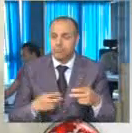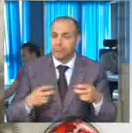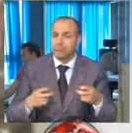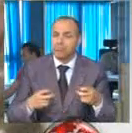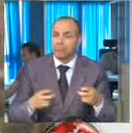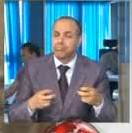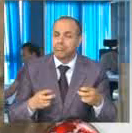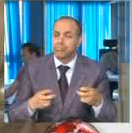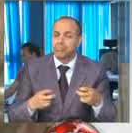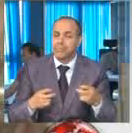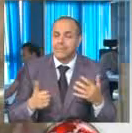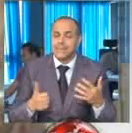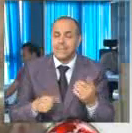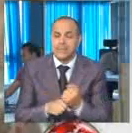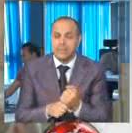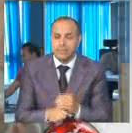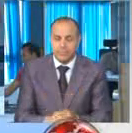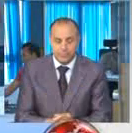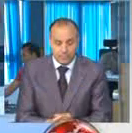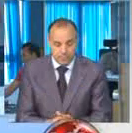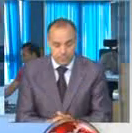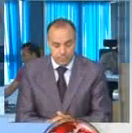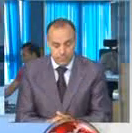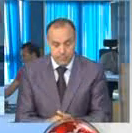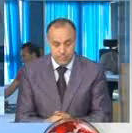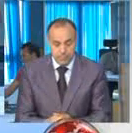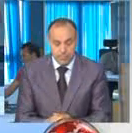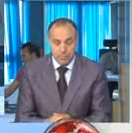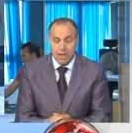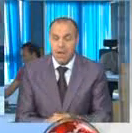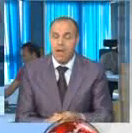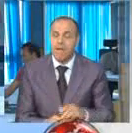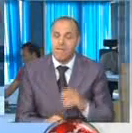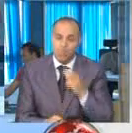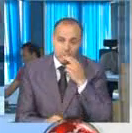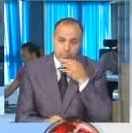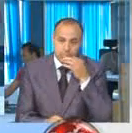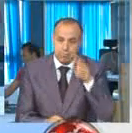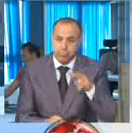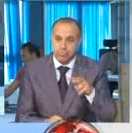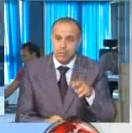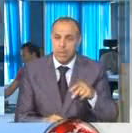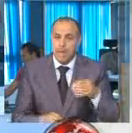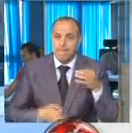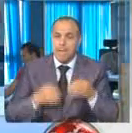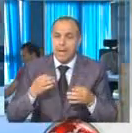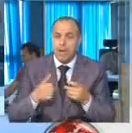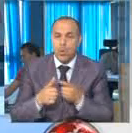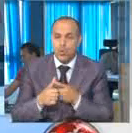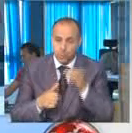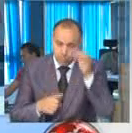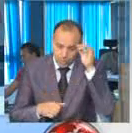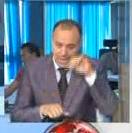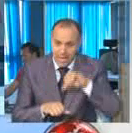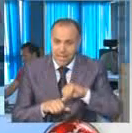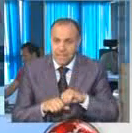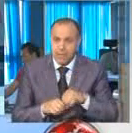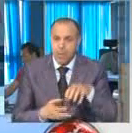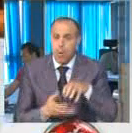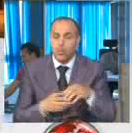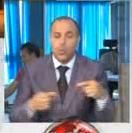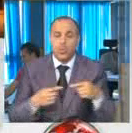دام 6 سنوات. في الشأن الأمني، أفاد الناطق الرسمي باسم المحكمة الابتدائية بتونس وقطب